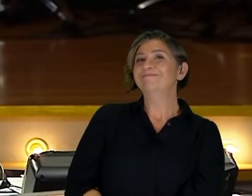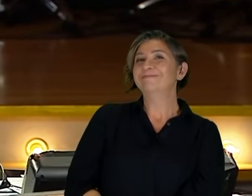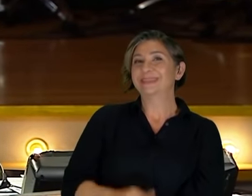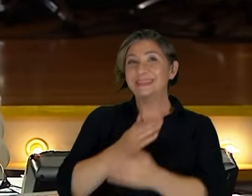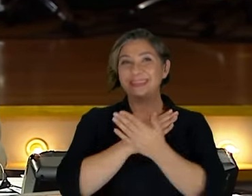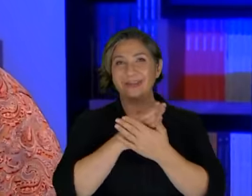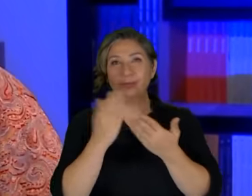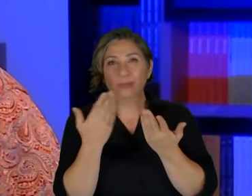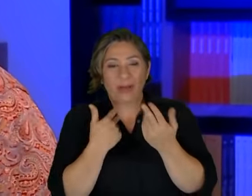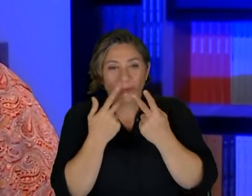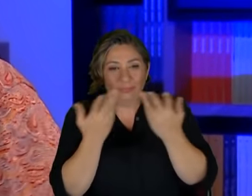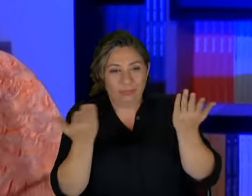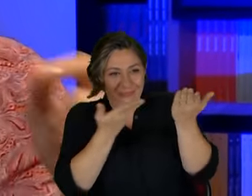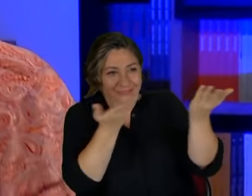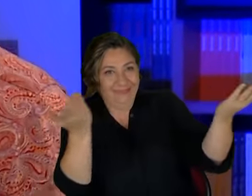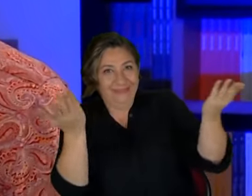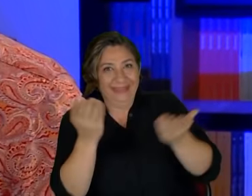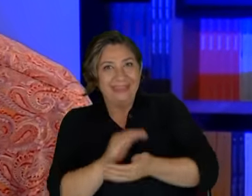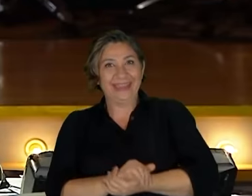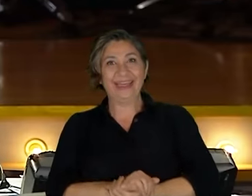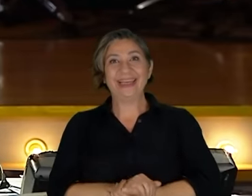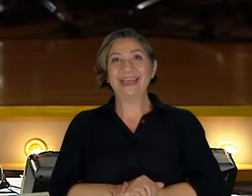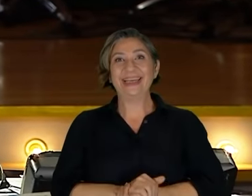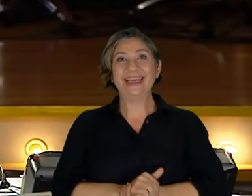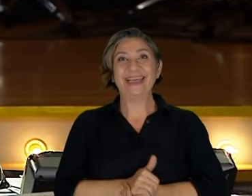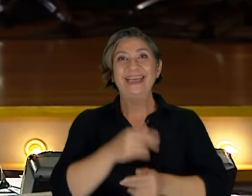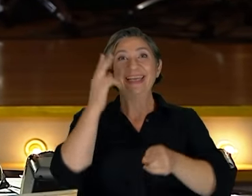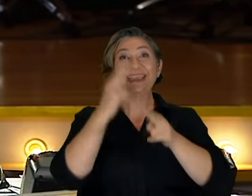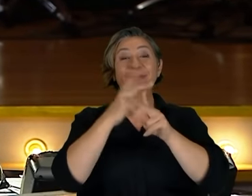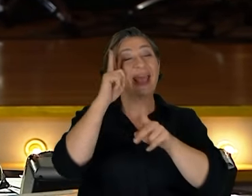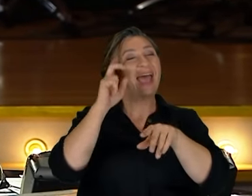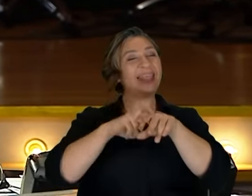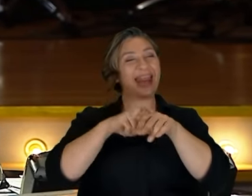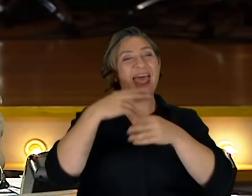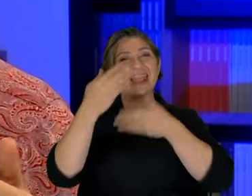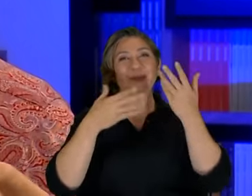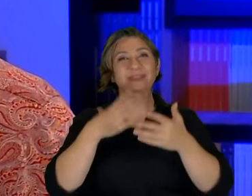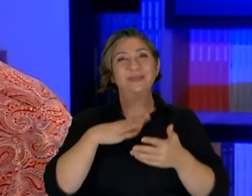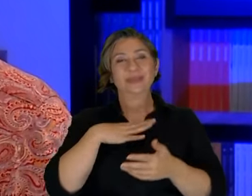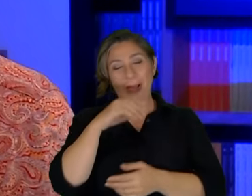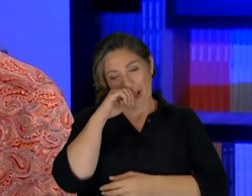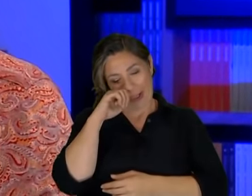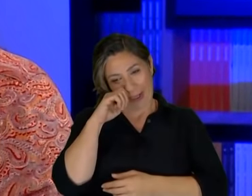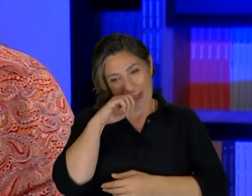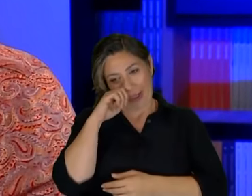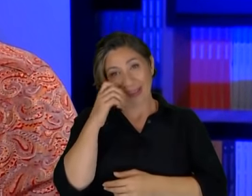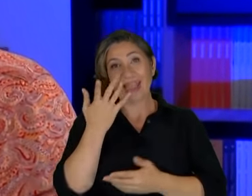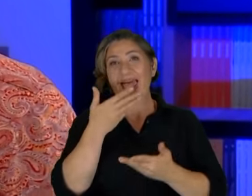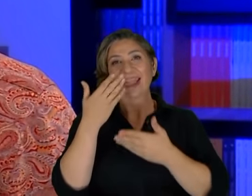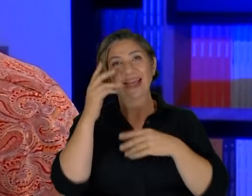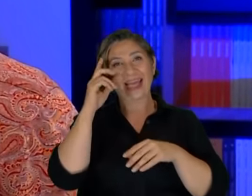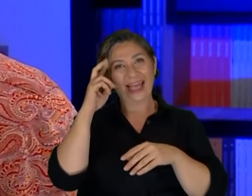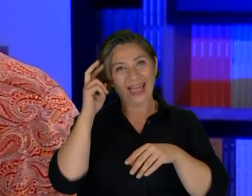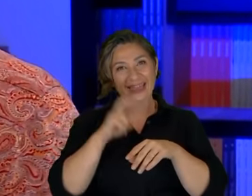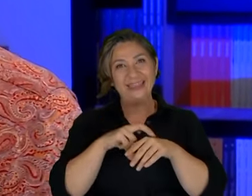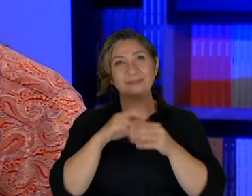Devam ediyorum. Tamam ben konuşmuyorum zaten. Tamam. Şimdi hızlı bir anı anlatacağım bu olayla ilgili. Ne anlattığımı unuttum ama ne anlatacağımı hatırladığım